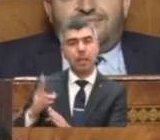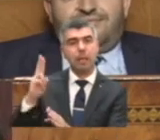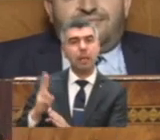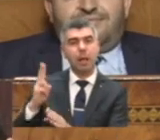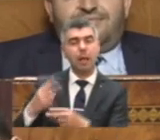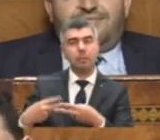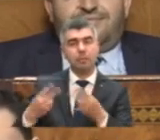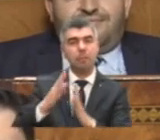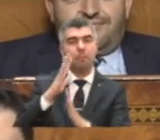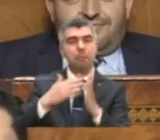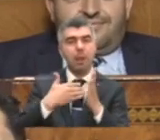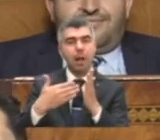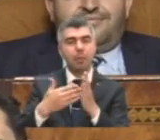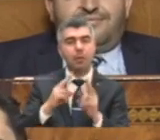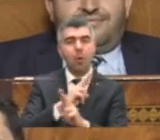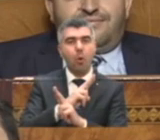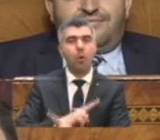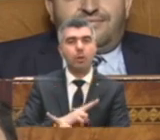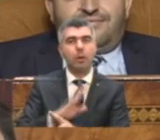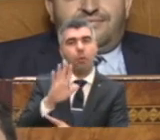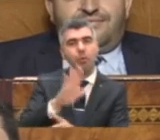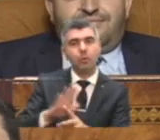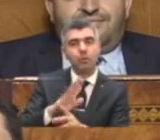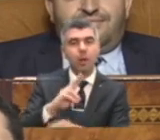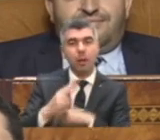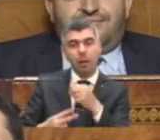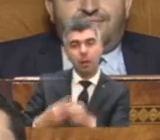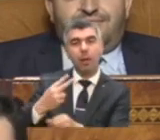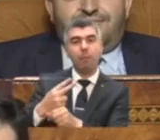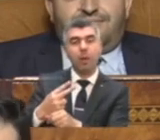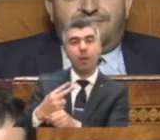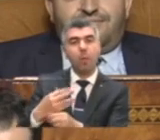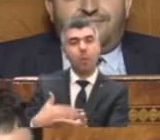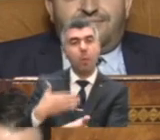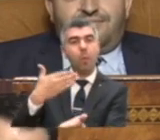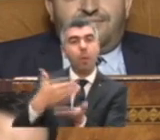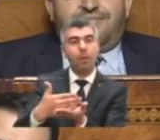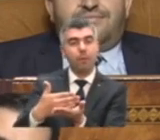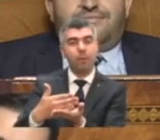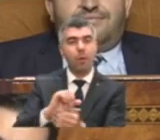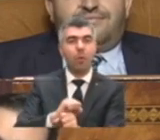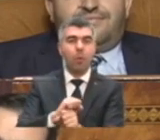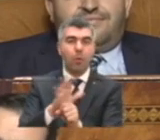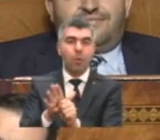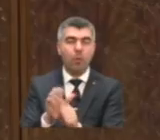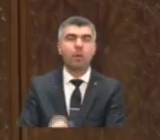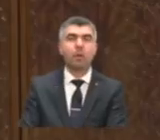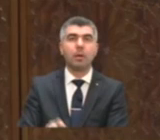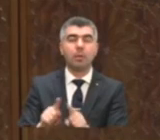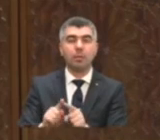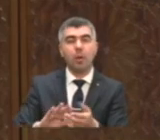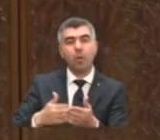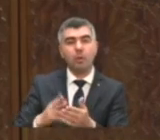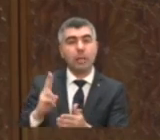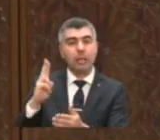البرنامج الوطني العطلة للجميع بعد عامين من التوقف الاضطراري بسبب جائحة كورونا، وغتستافد هذه النسخة اللي